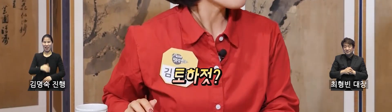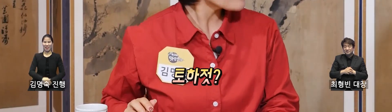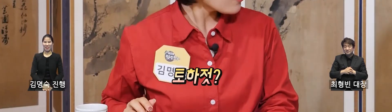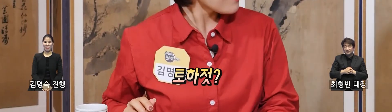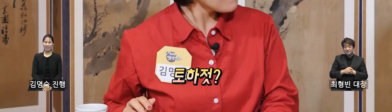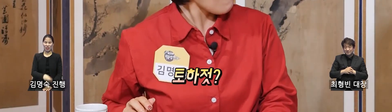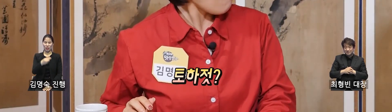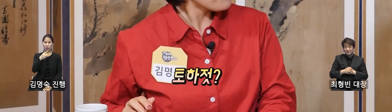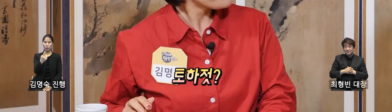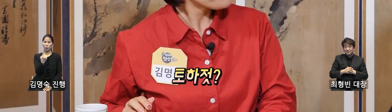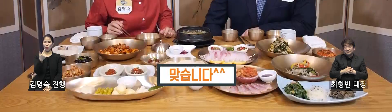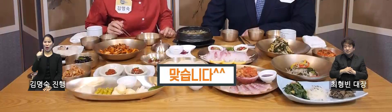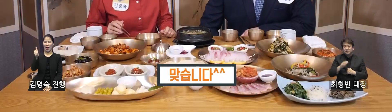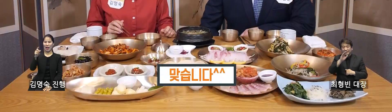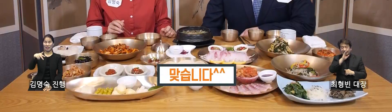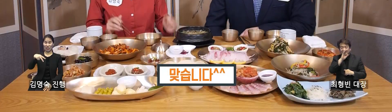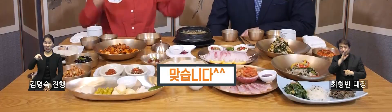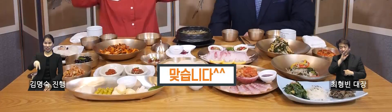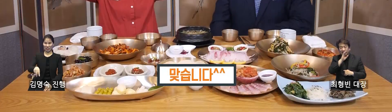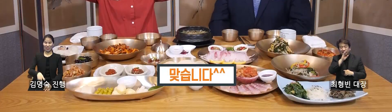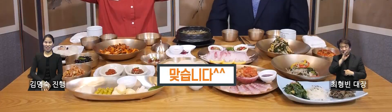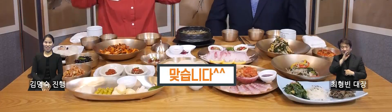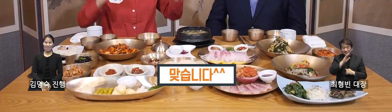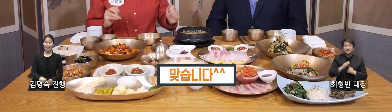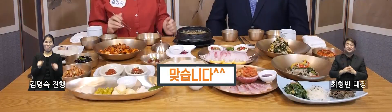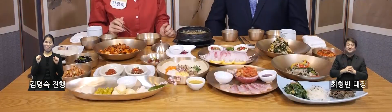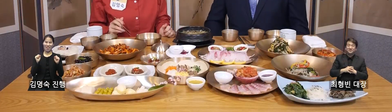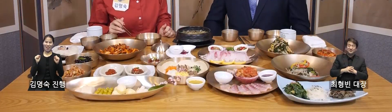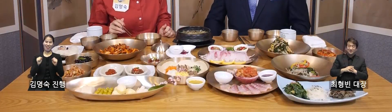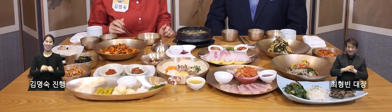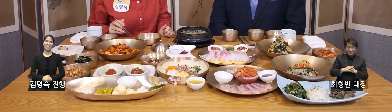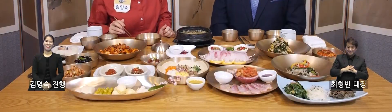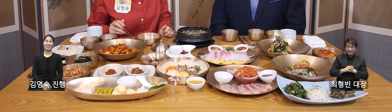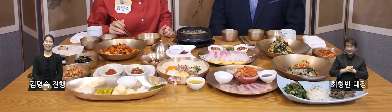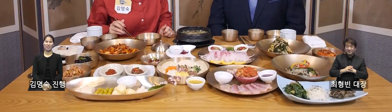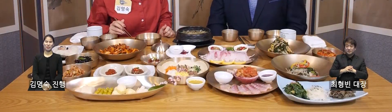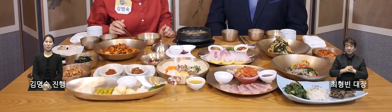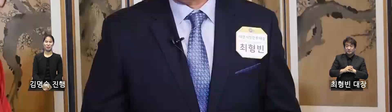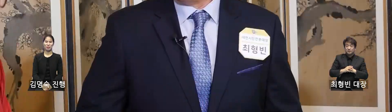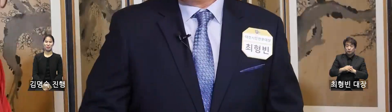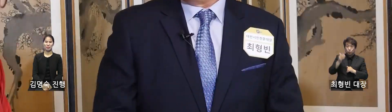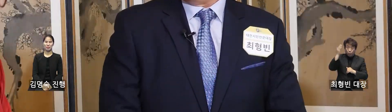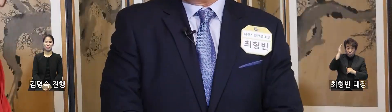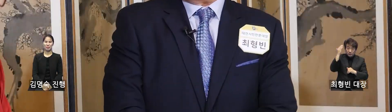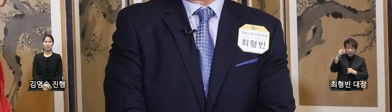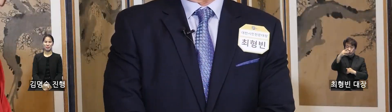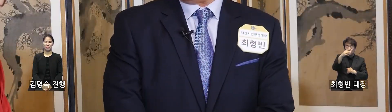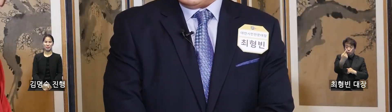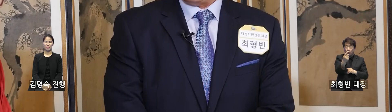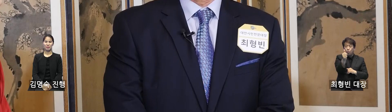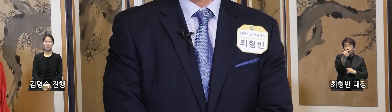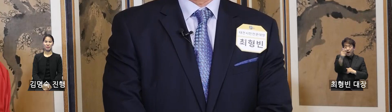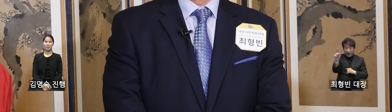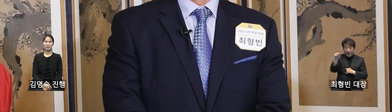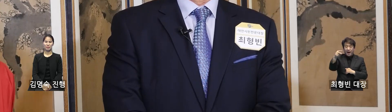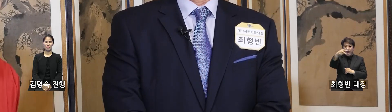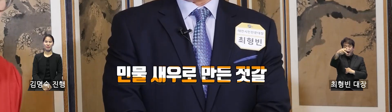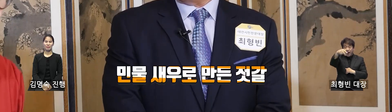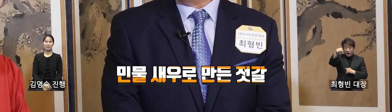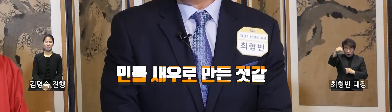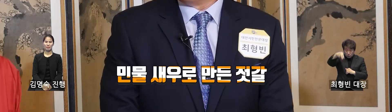토하젓 아닌가요 네 맞습니다 요즘 토 점이 맛보기 같이 굉장히